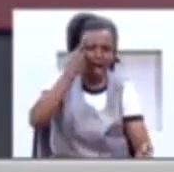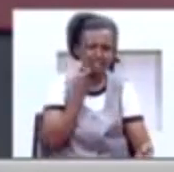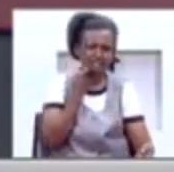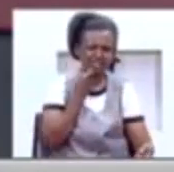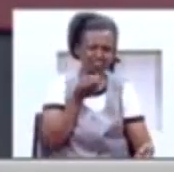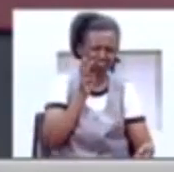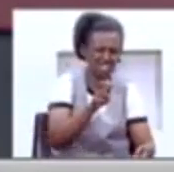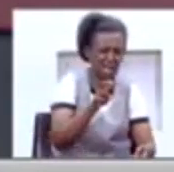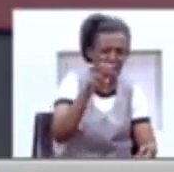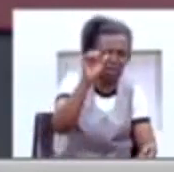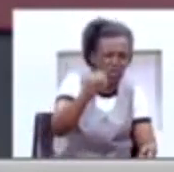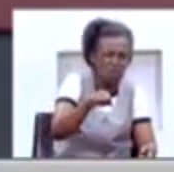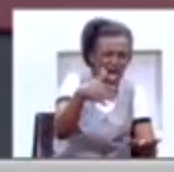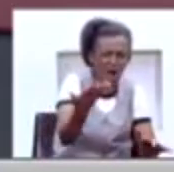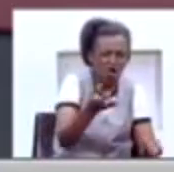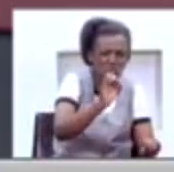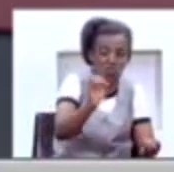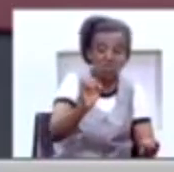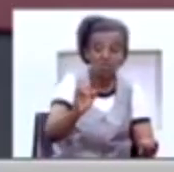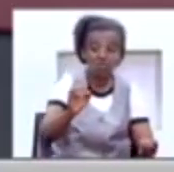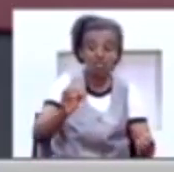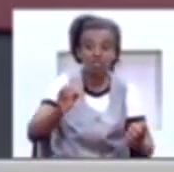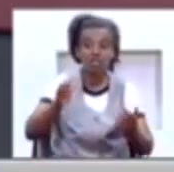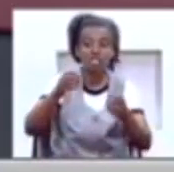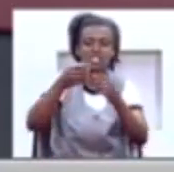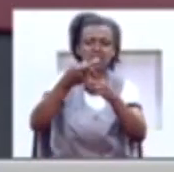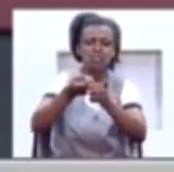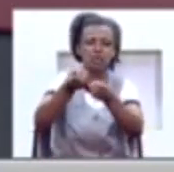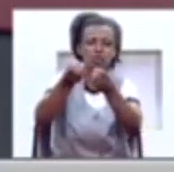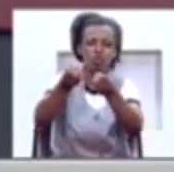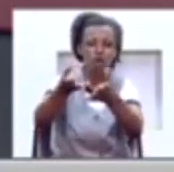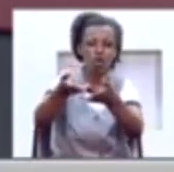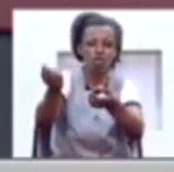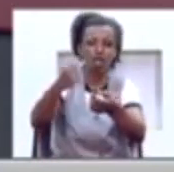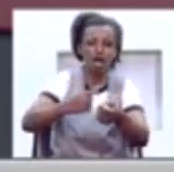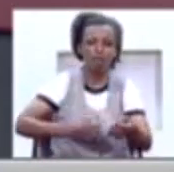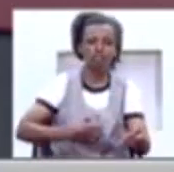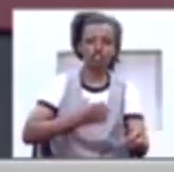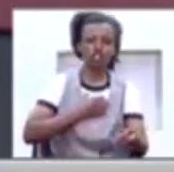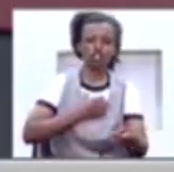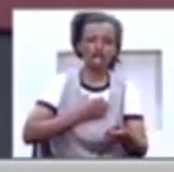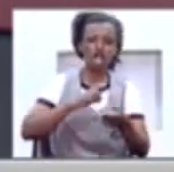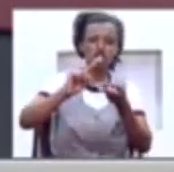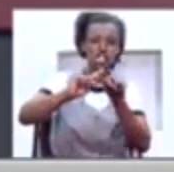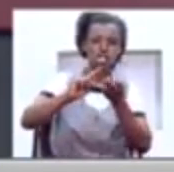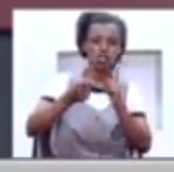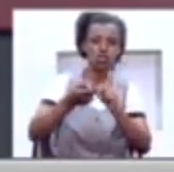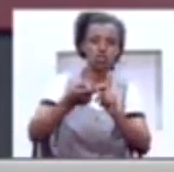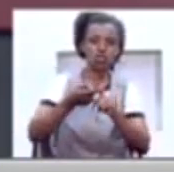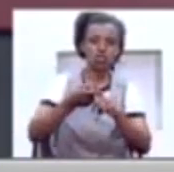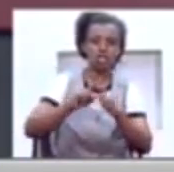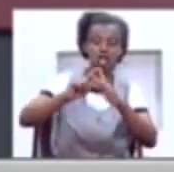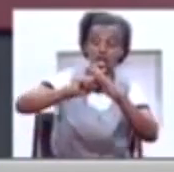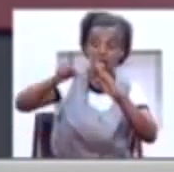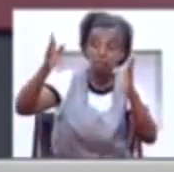ngo barebe niba bishoboka guha icyo cyemezo abantu batuye mu mahanga baje gusura amacuti yabo hano aravuga abantu bari barabaye